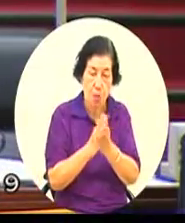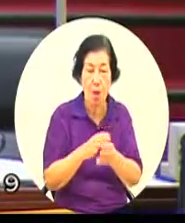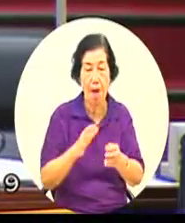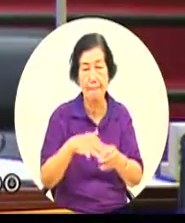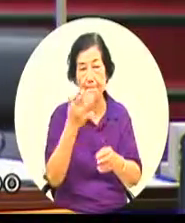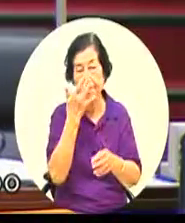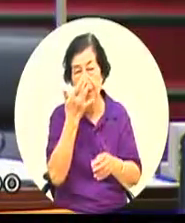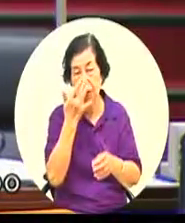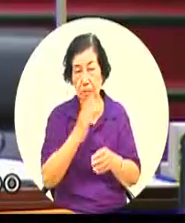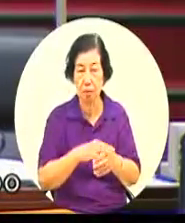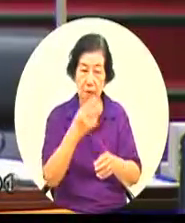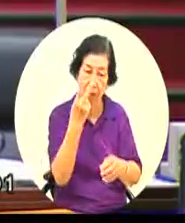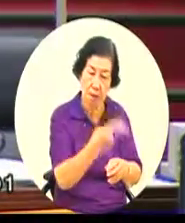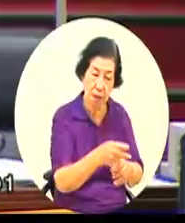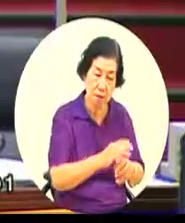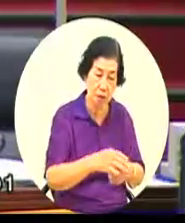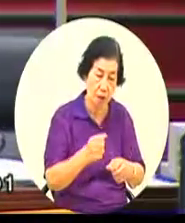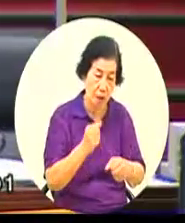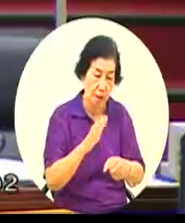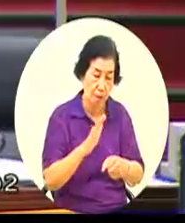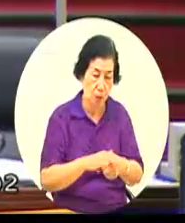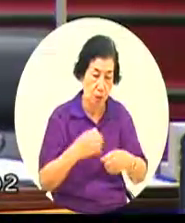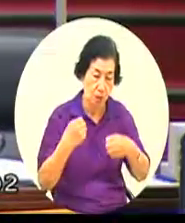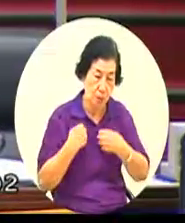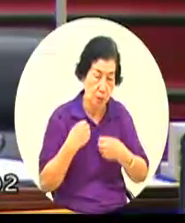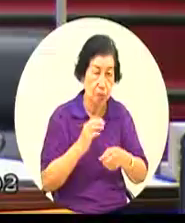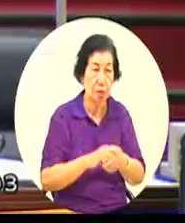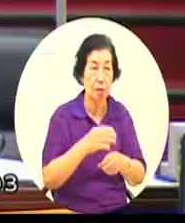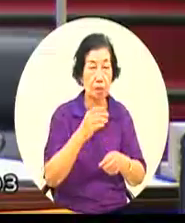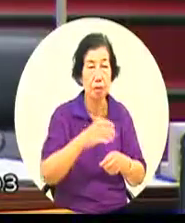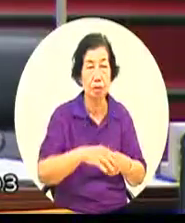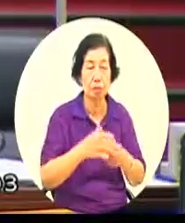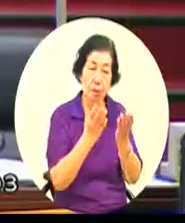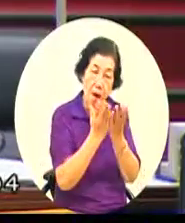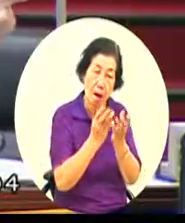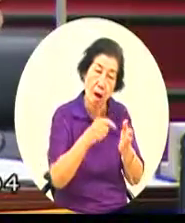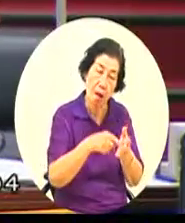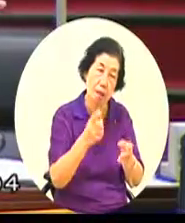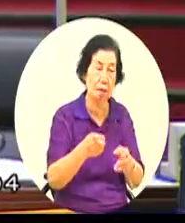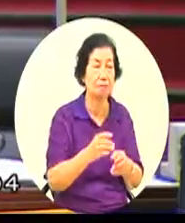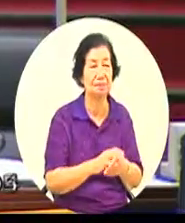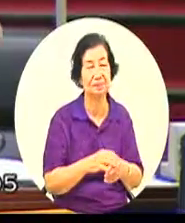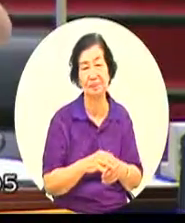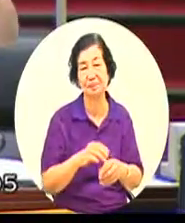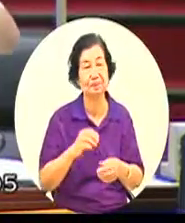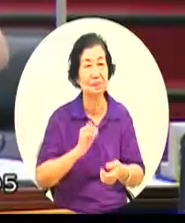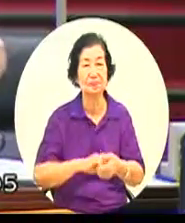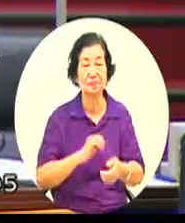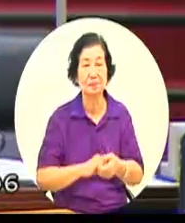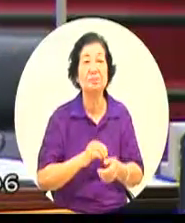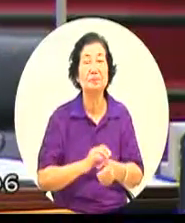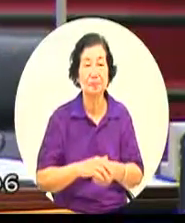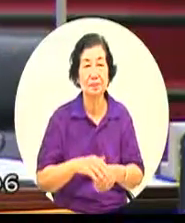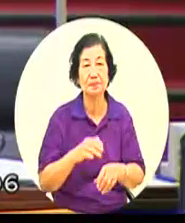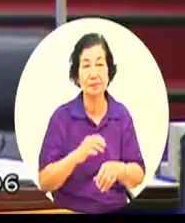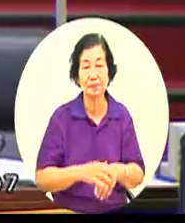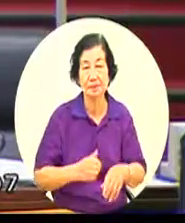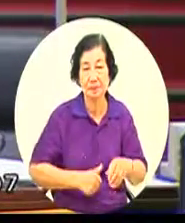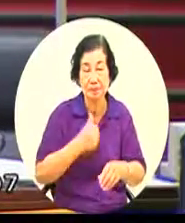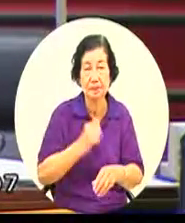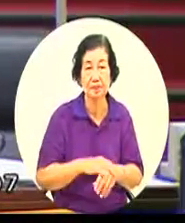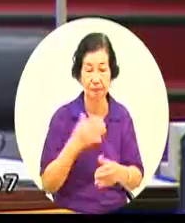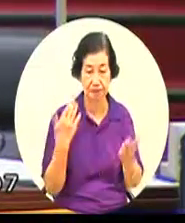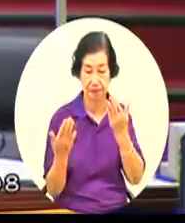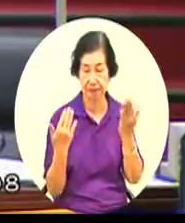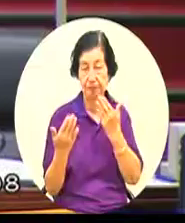给你听了。所以既花钱又花时间，啊，学习效率呢不会比较啊。所以我建